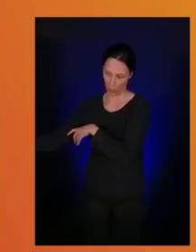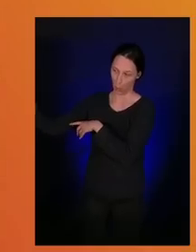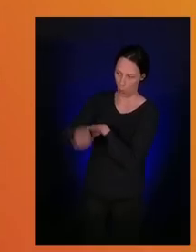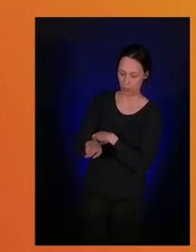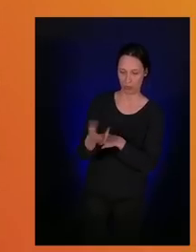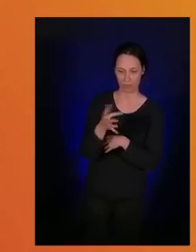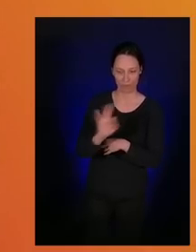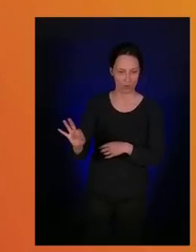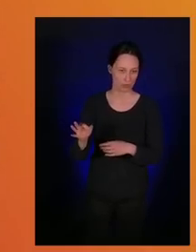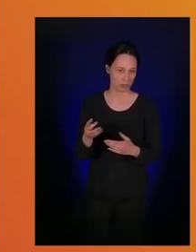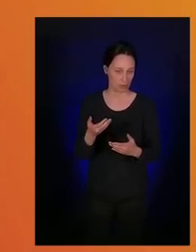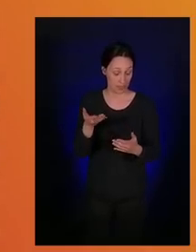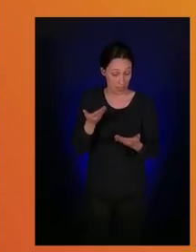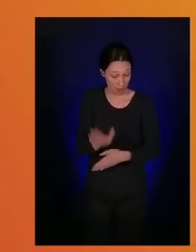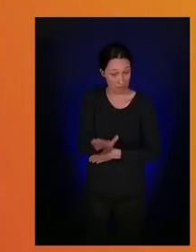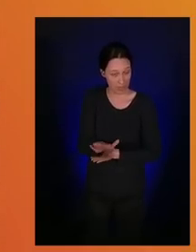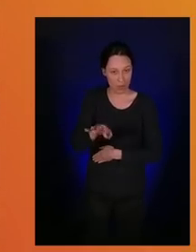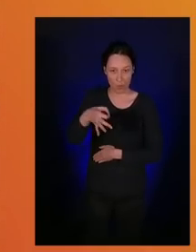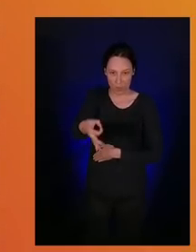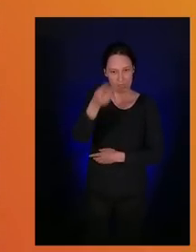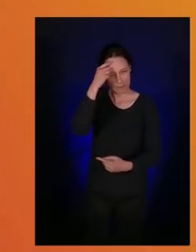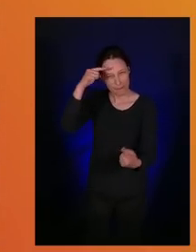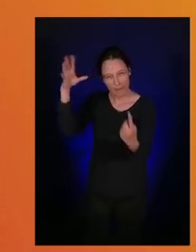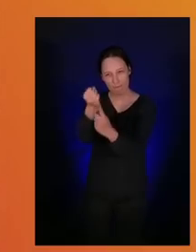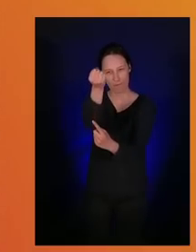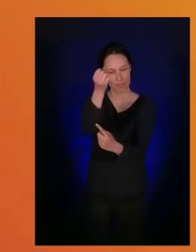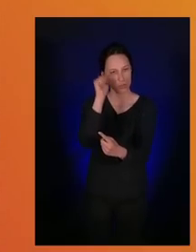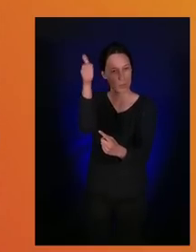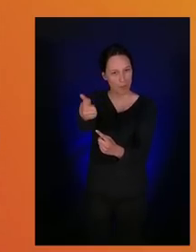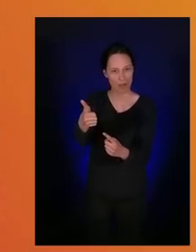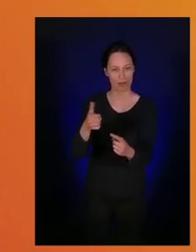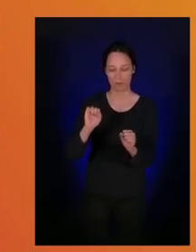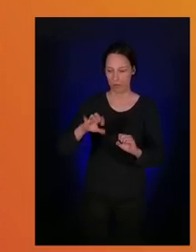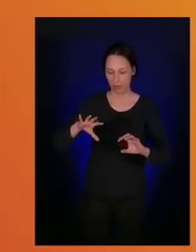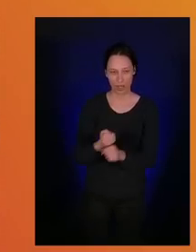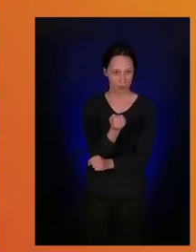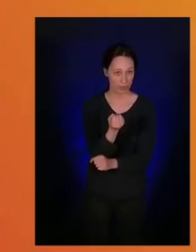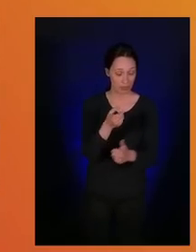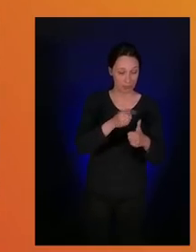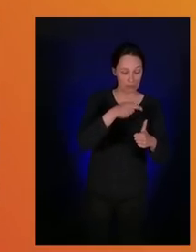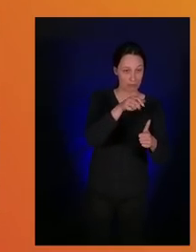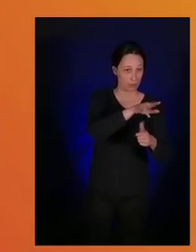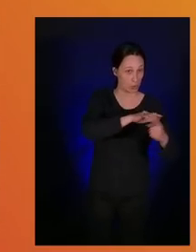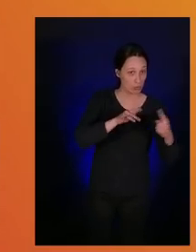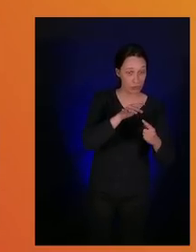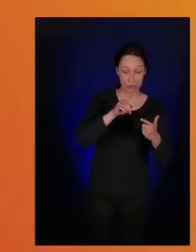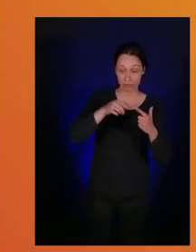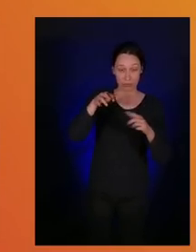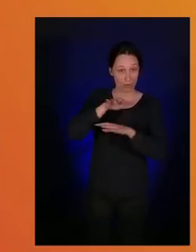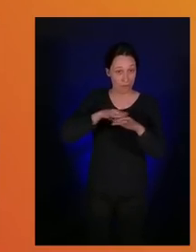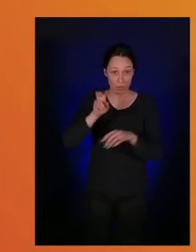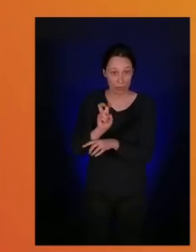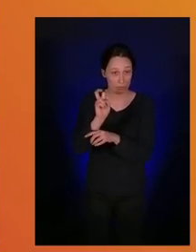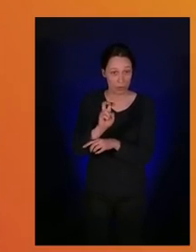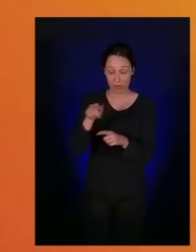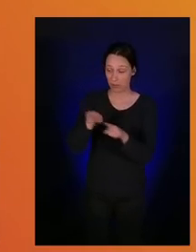de relever les défis de demain, économiques, sociaux, environnementaux, démocratiques. Merci de votre